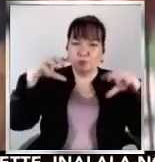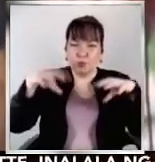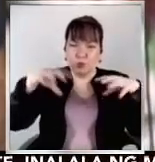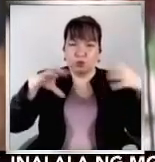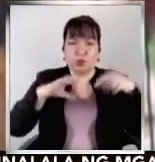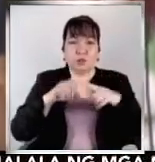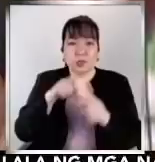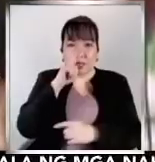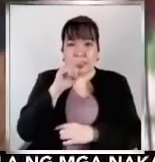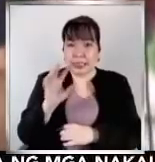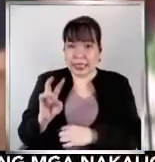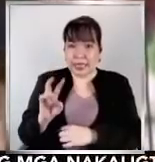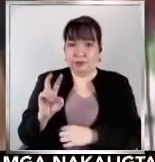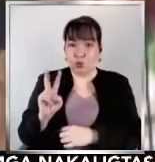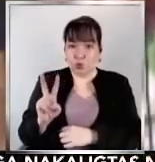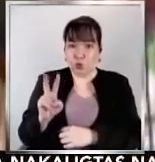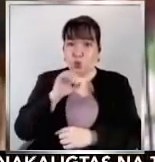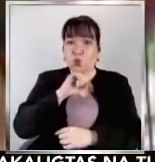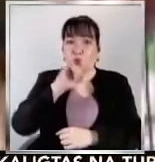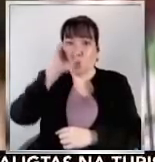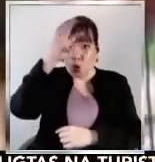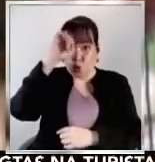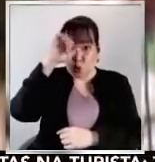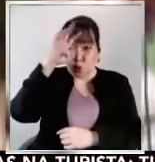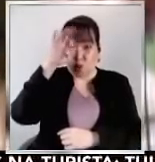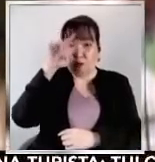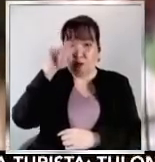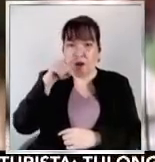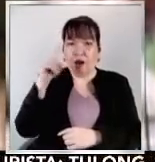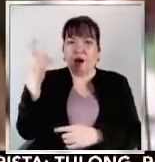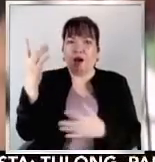lolo na nadaganan matapos mabagsakan ng